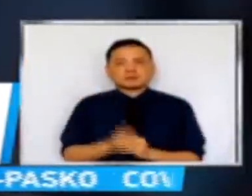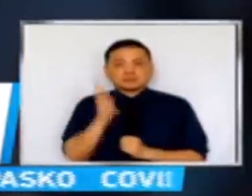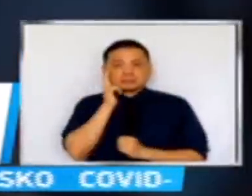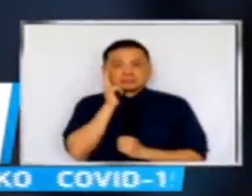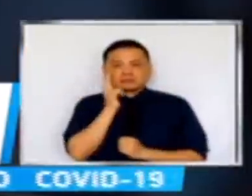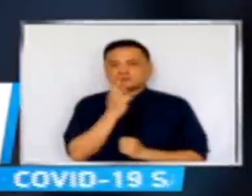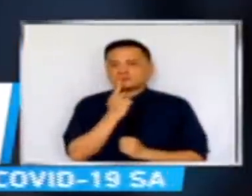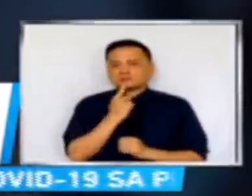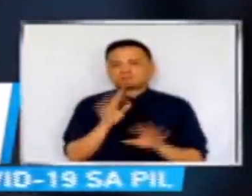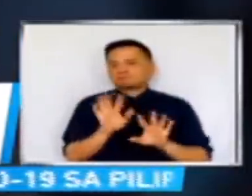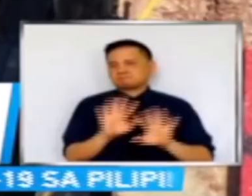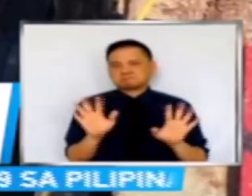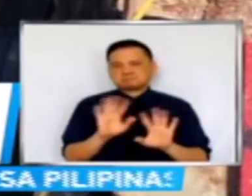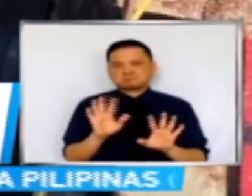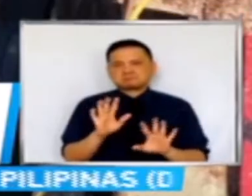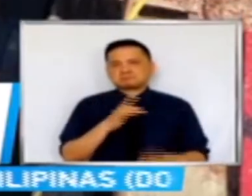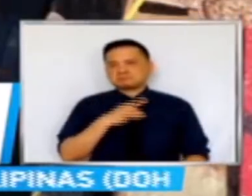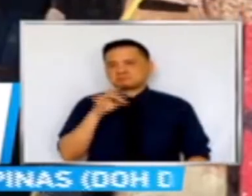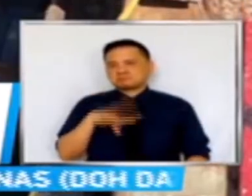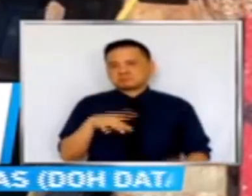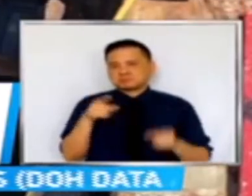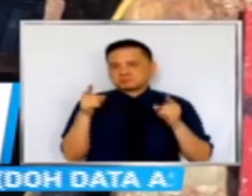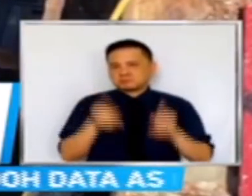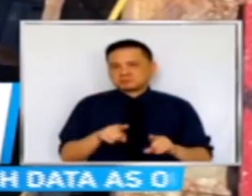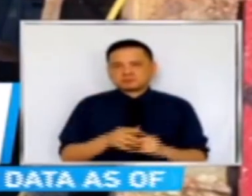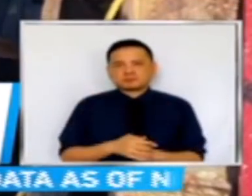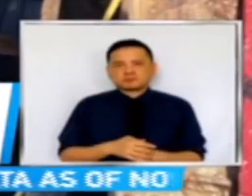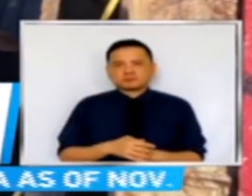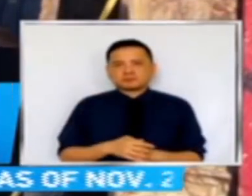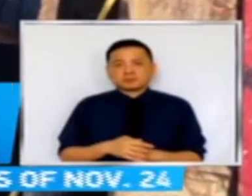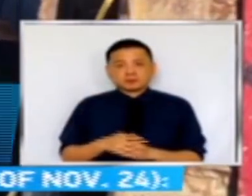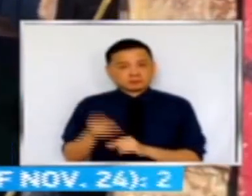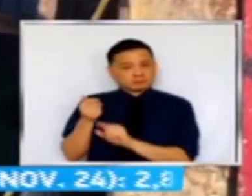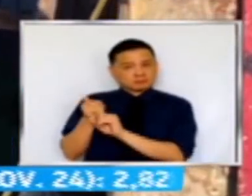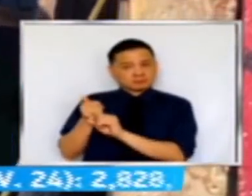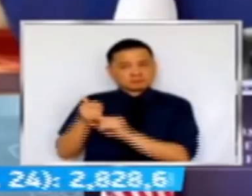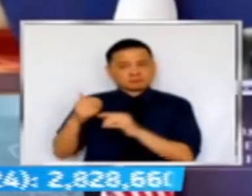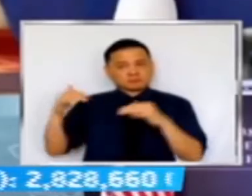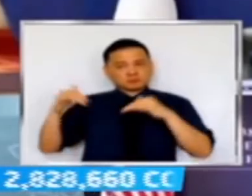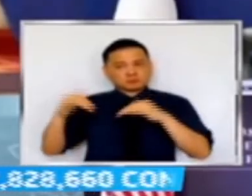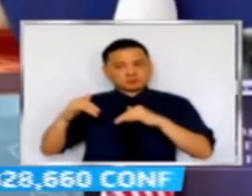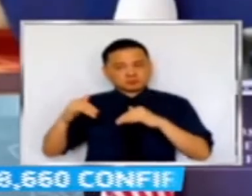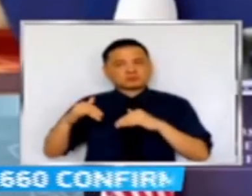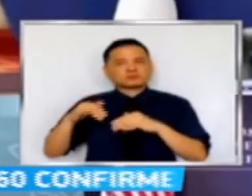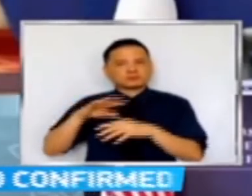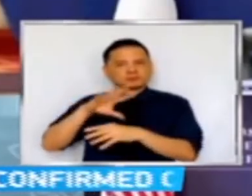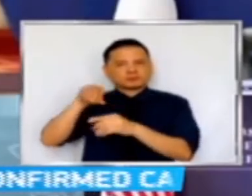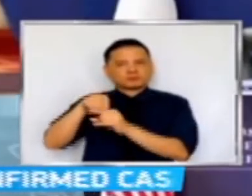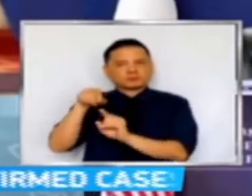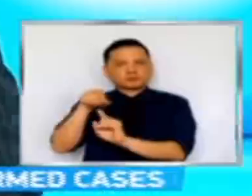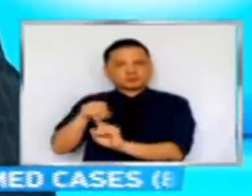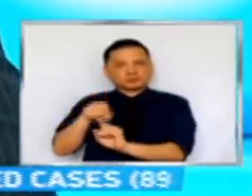siya'y magsalita sa ASEAN-China Special Summit kung saan dumalo mismo si Chinese President Xi Jinping.